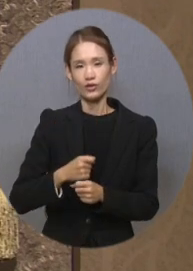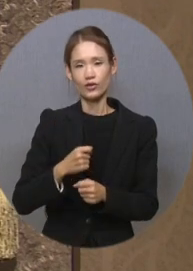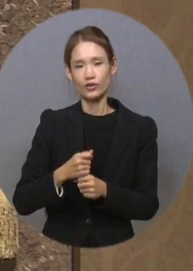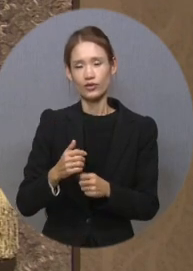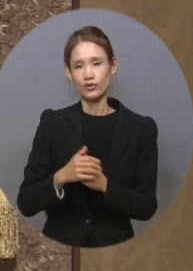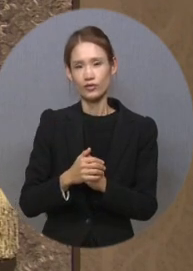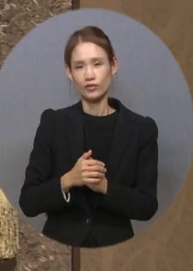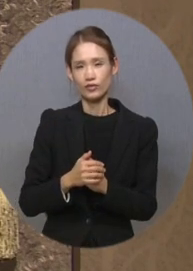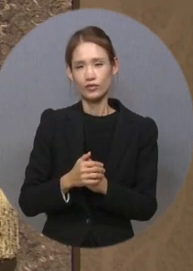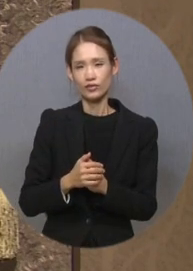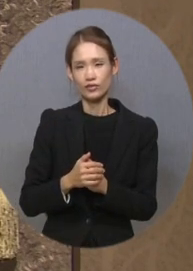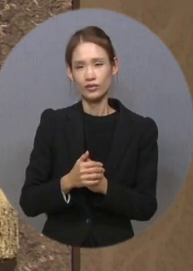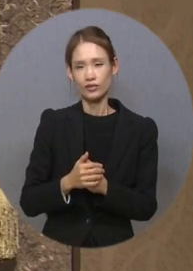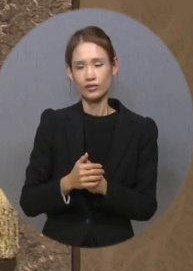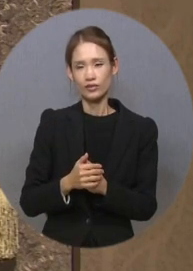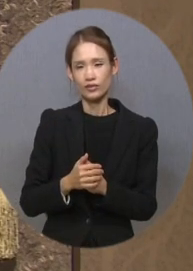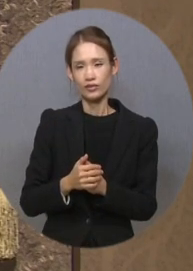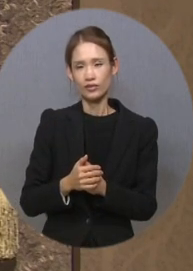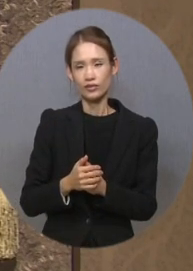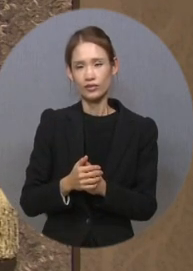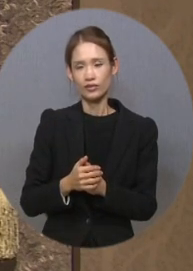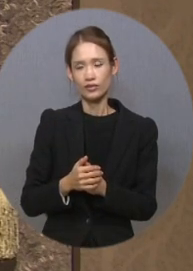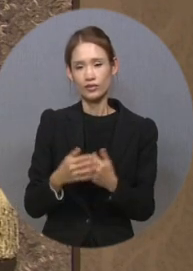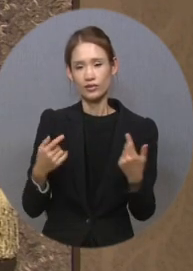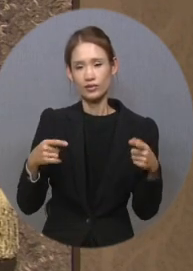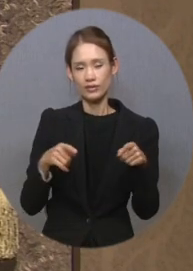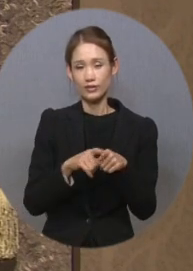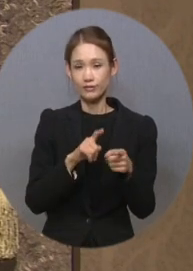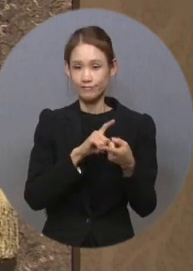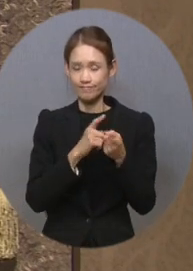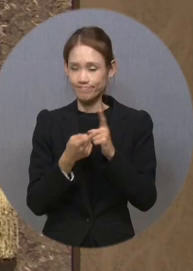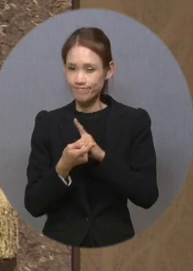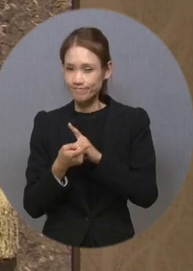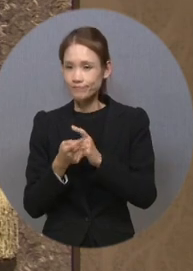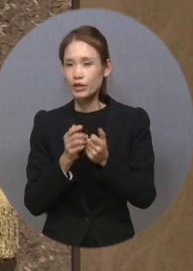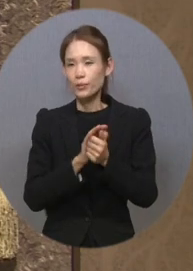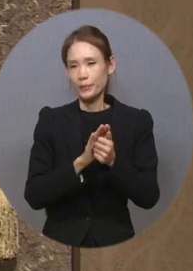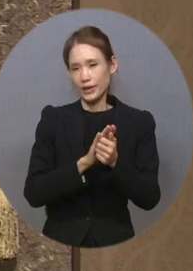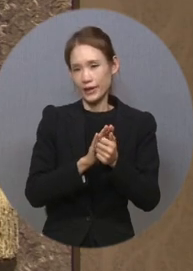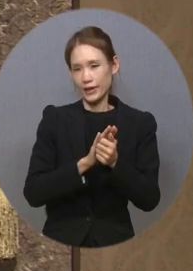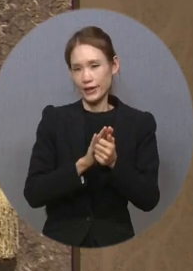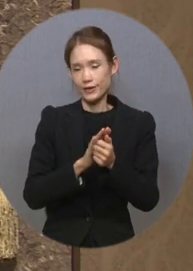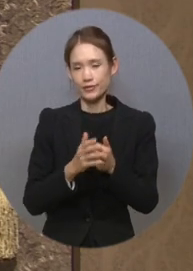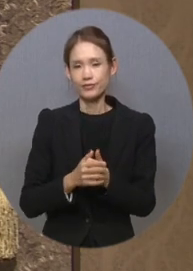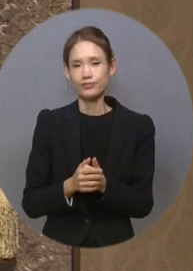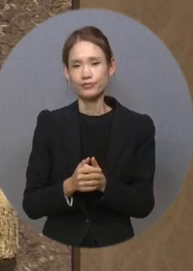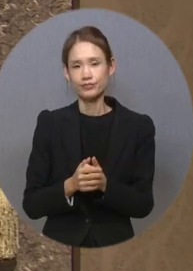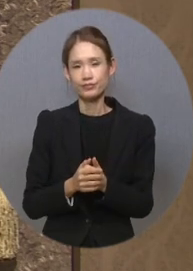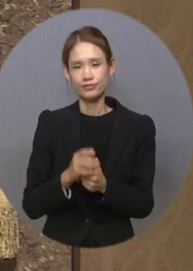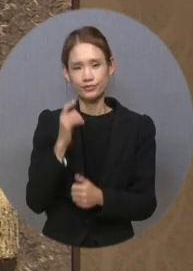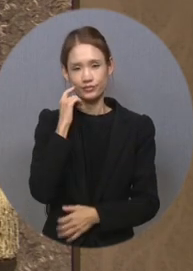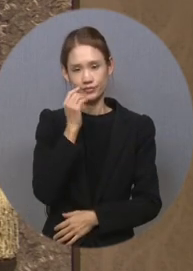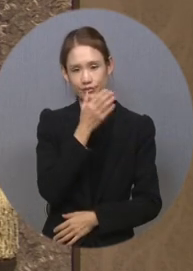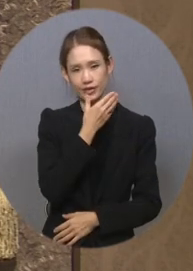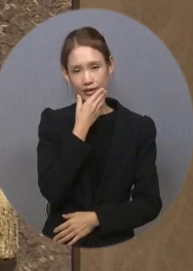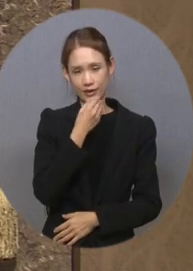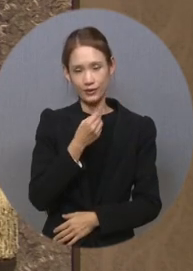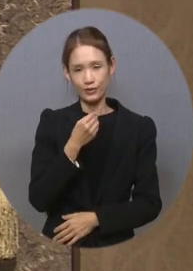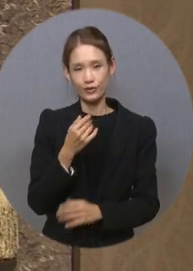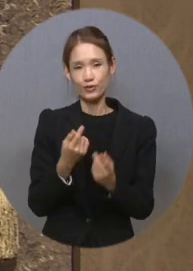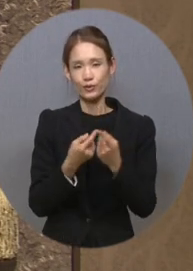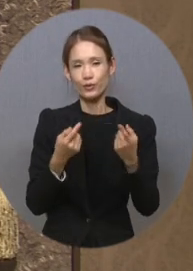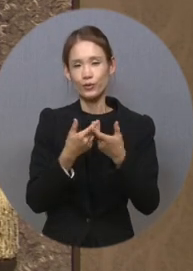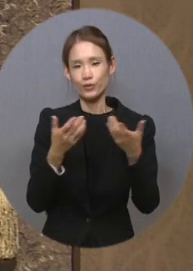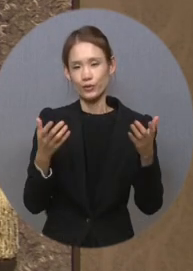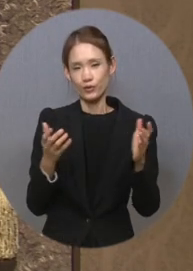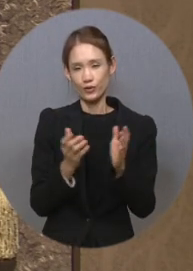만들어가고 또 우리 이런 함께 서로 상대방을 서로를 배려하고 그래서 아름답고 행복한 그런